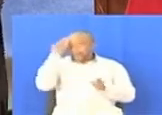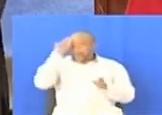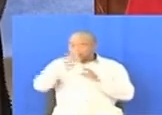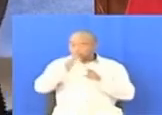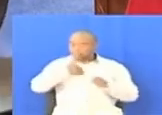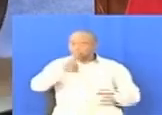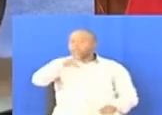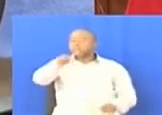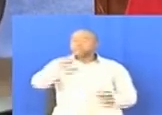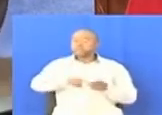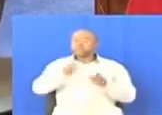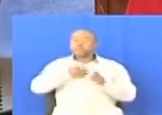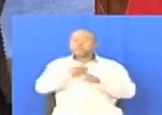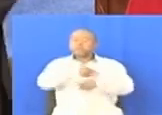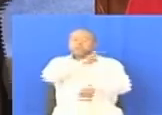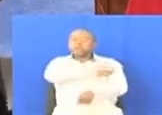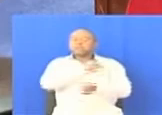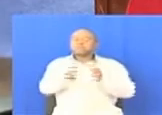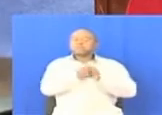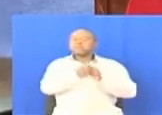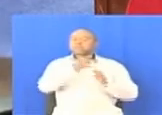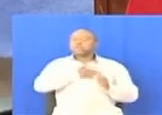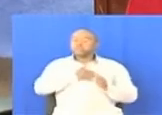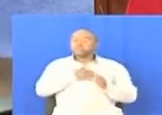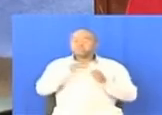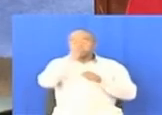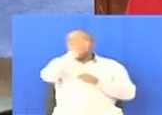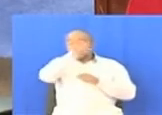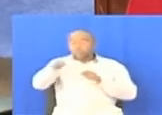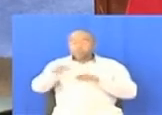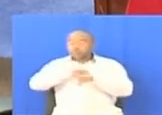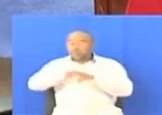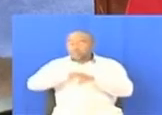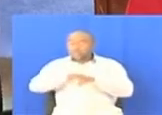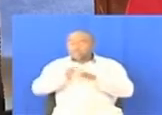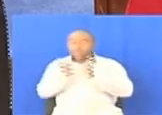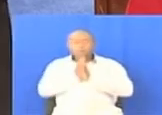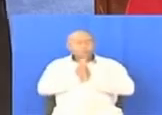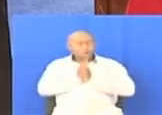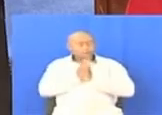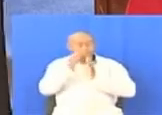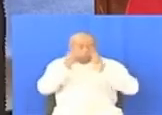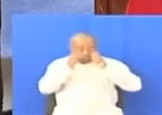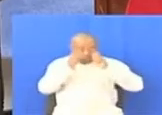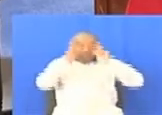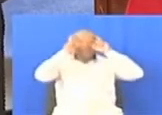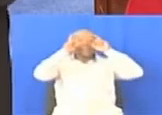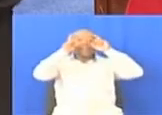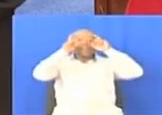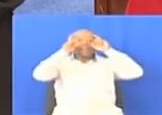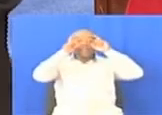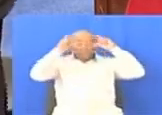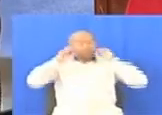Wanataka rasilimali zetu. Kwa hiyo Waafrika, naomba tuamke. Tujue kwamba watu wanataka nchi yetu.